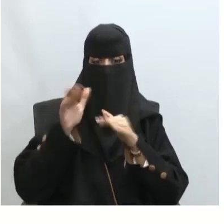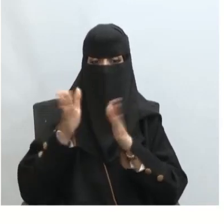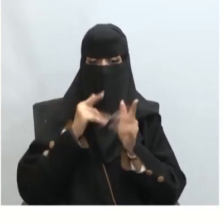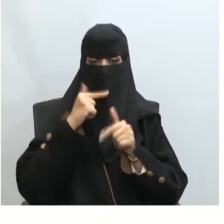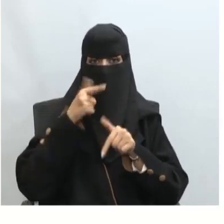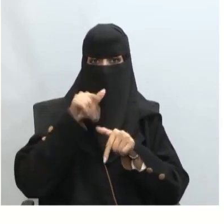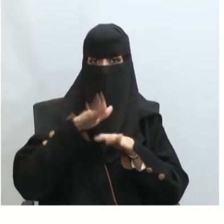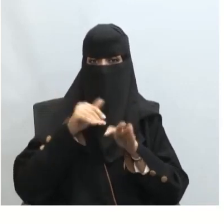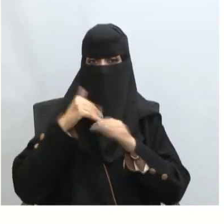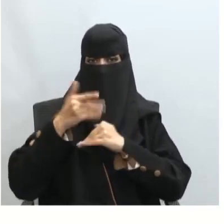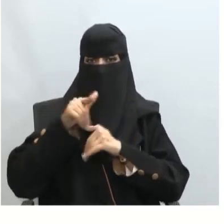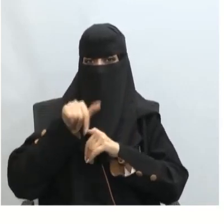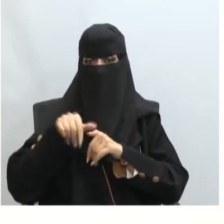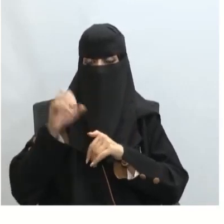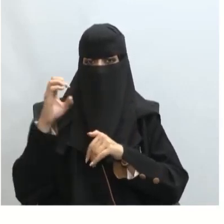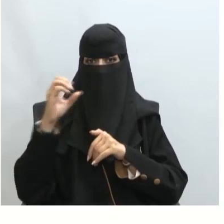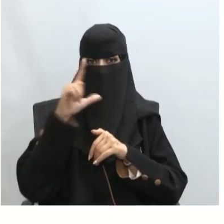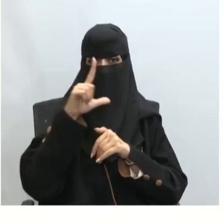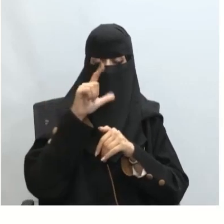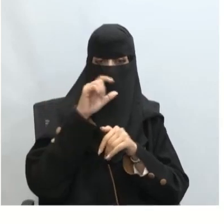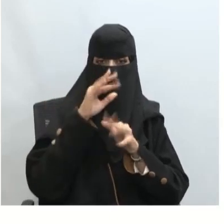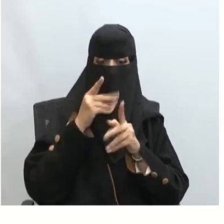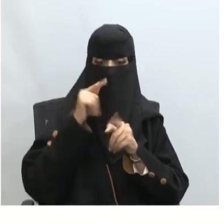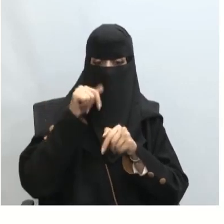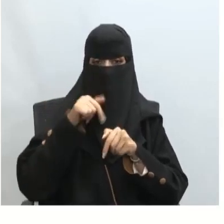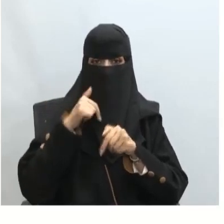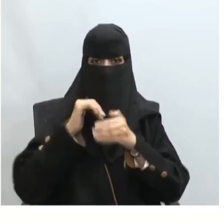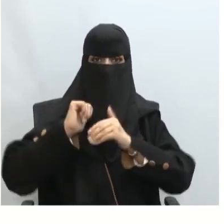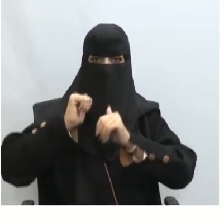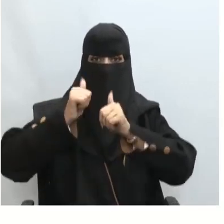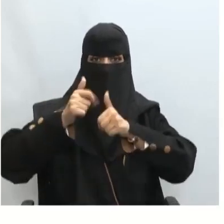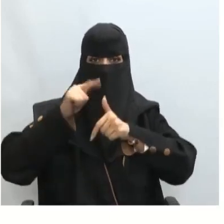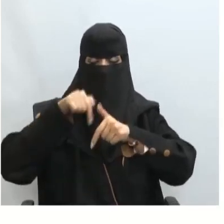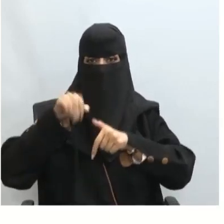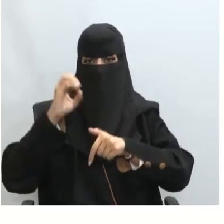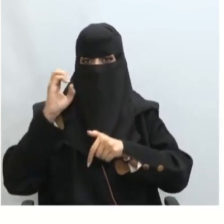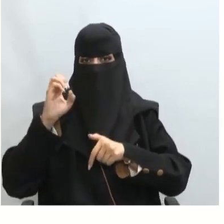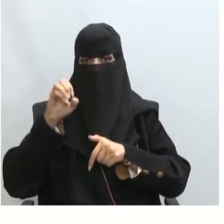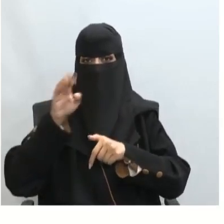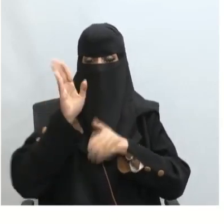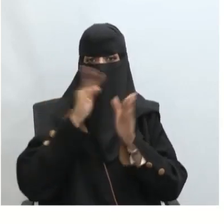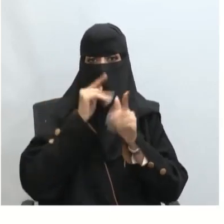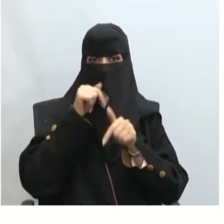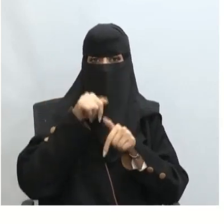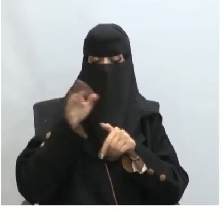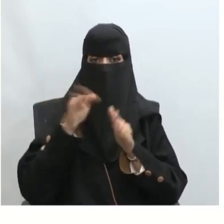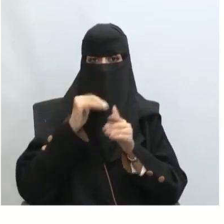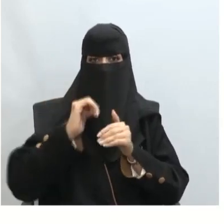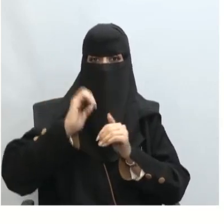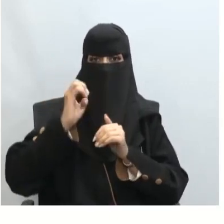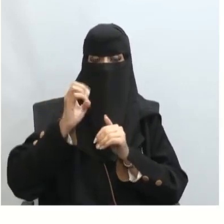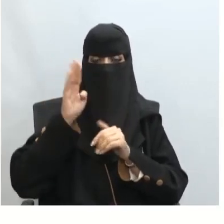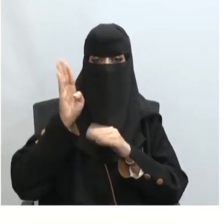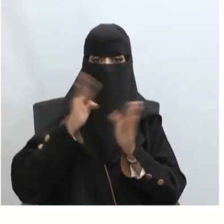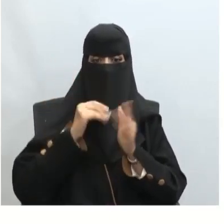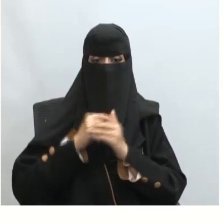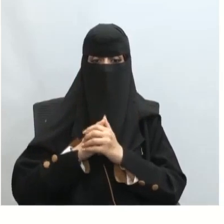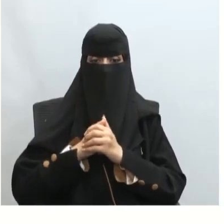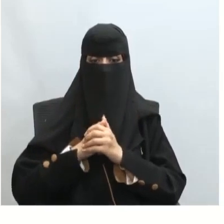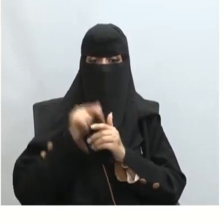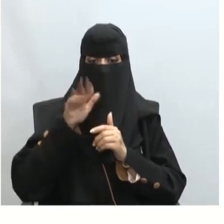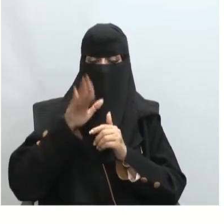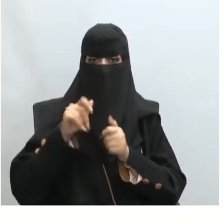ولكن سي ال اصبحت او اتش سي ال اصبحت او اتش